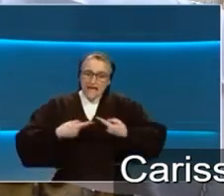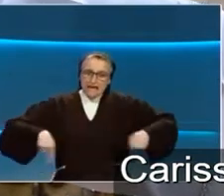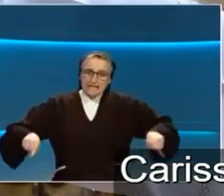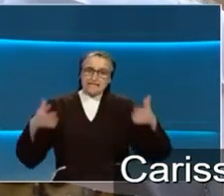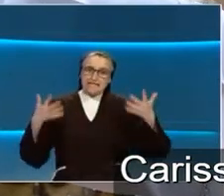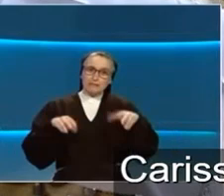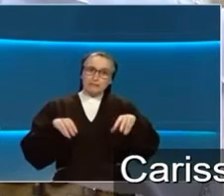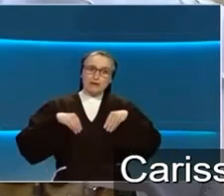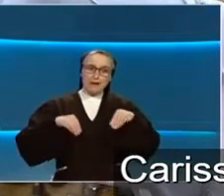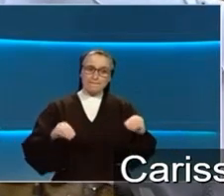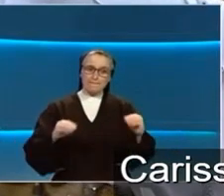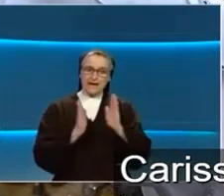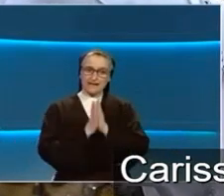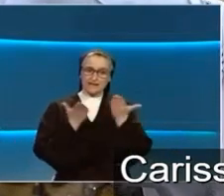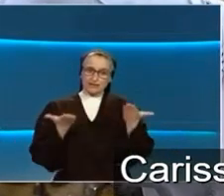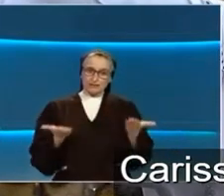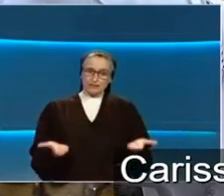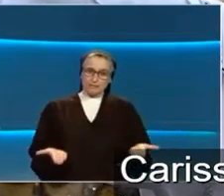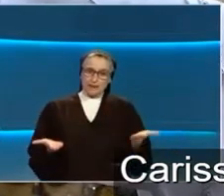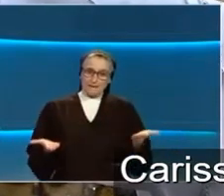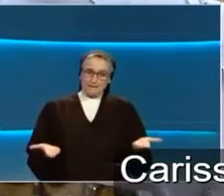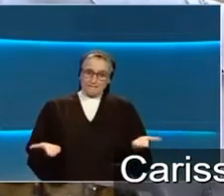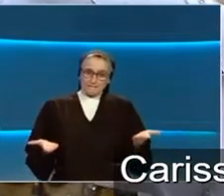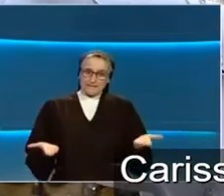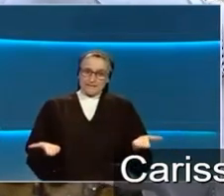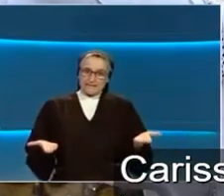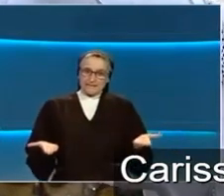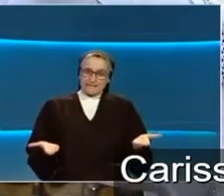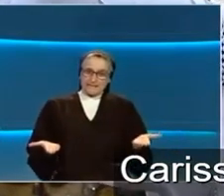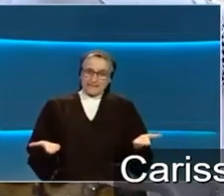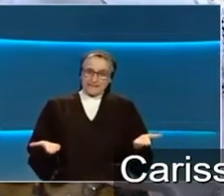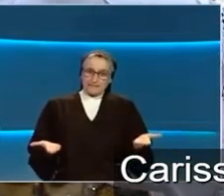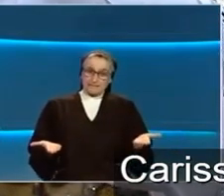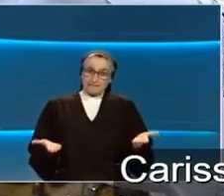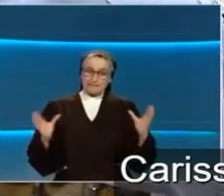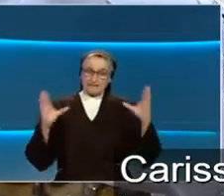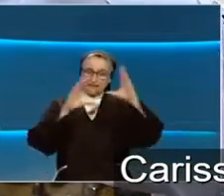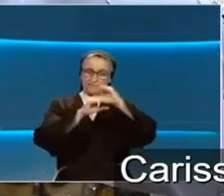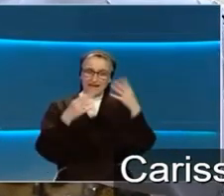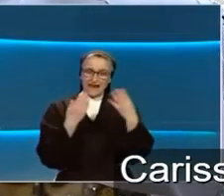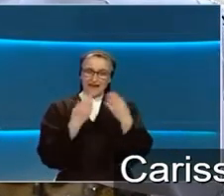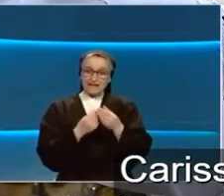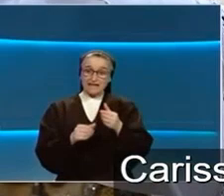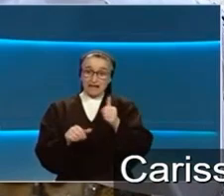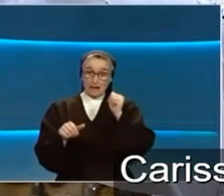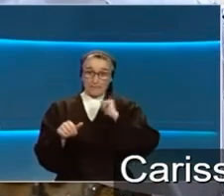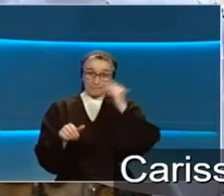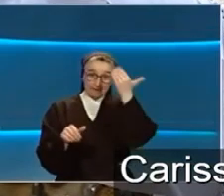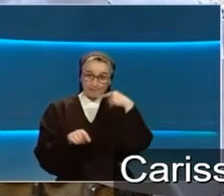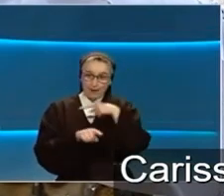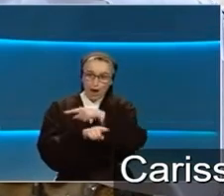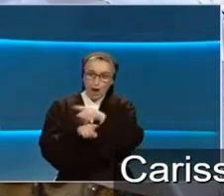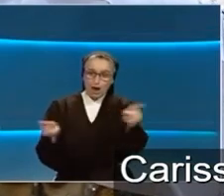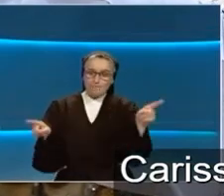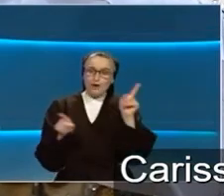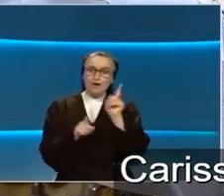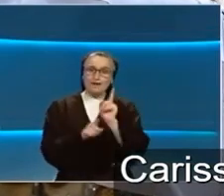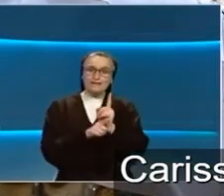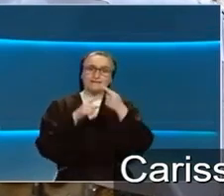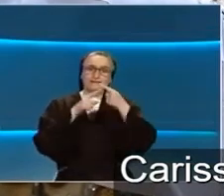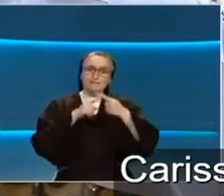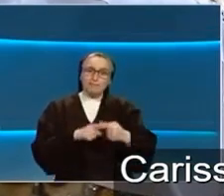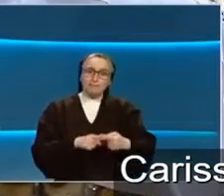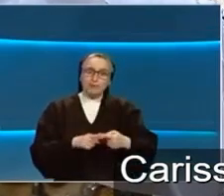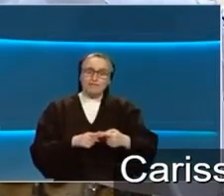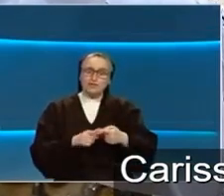che partecipano a questa santa veglia, prima di essere battezzati, fate la